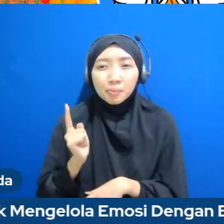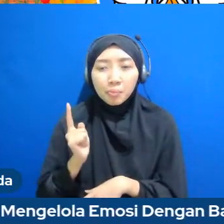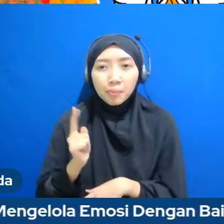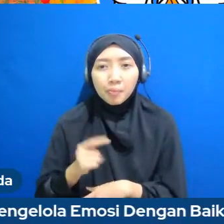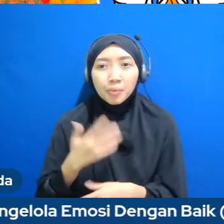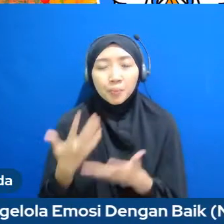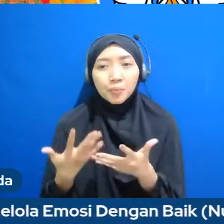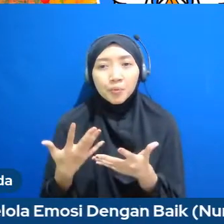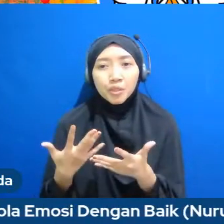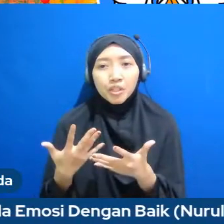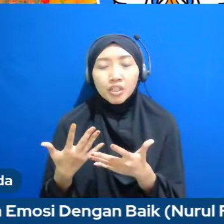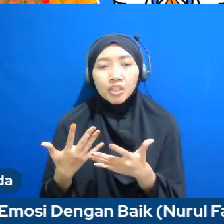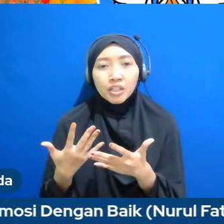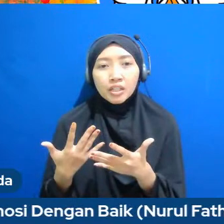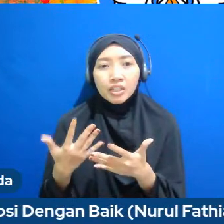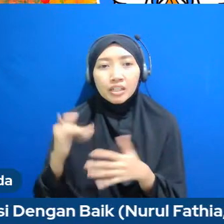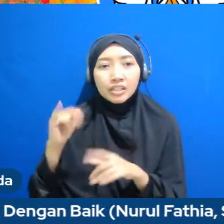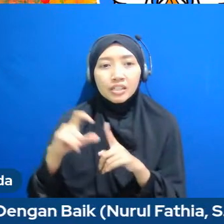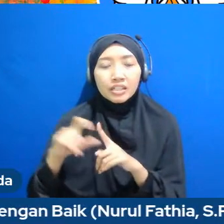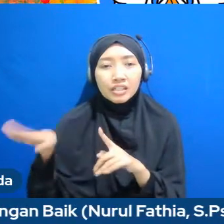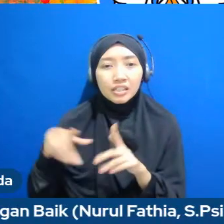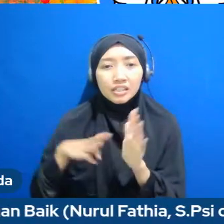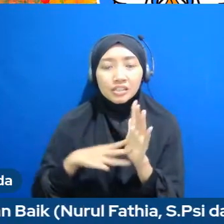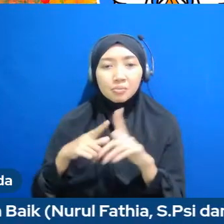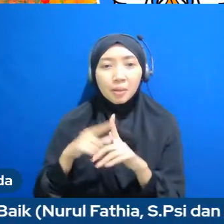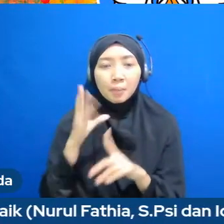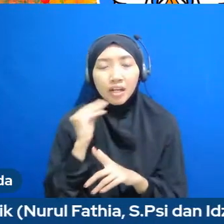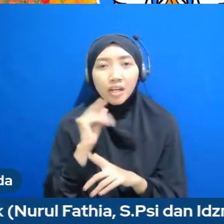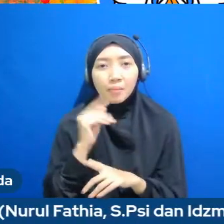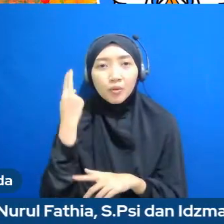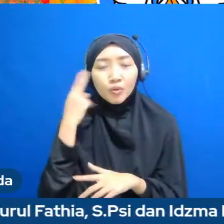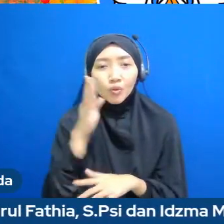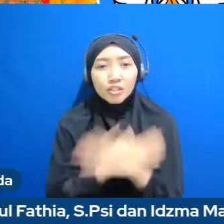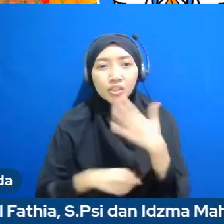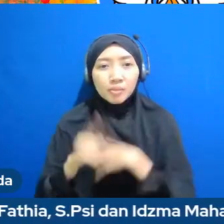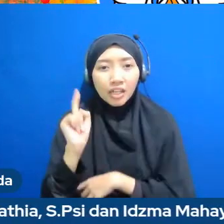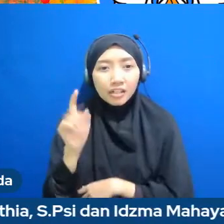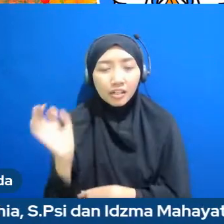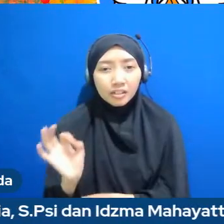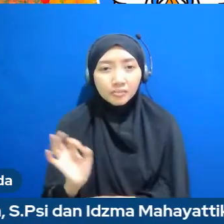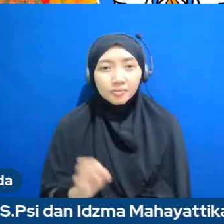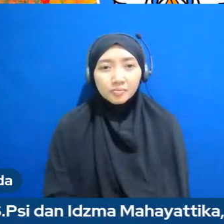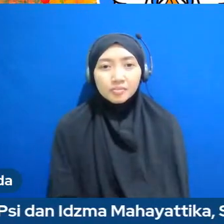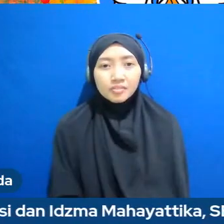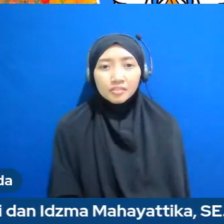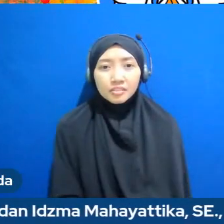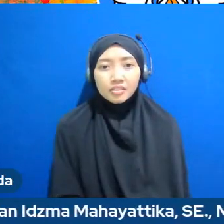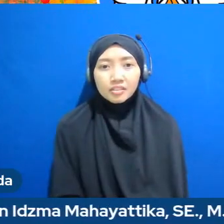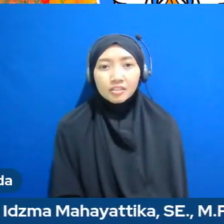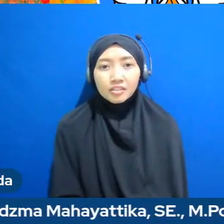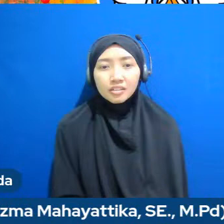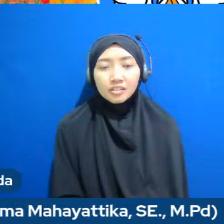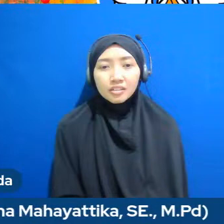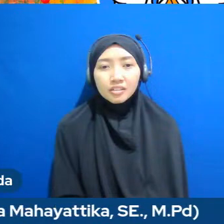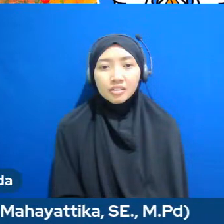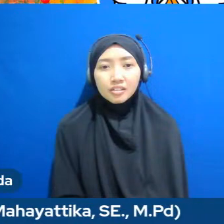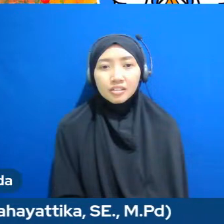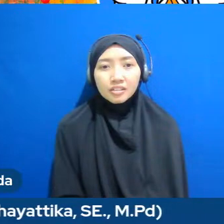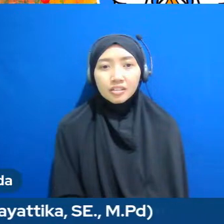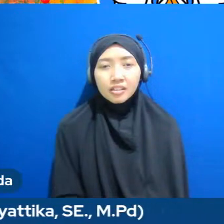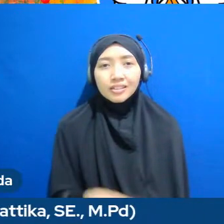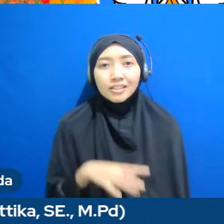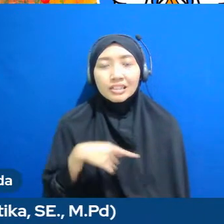Pak Kaisma ada pernah pengalaman nih dengan anak-anak yang berkebutuhan khusus? Saya pengalamannya dapat curhatan guru-guru yang